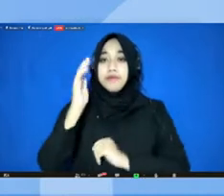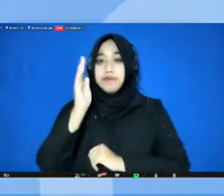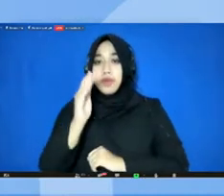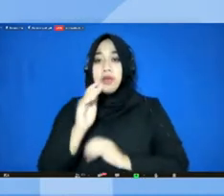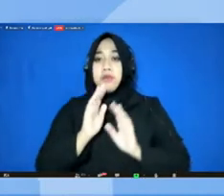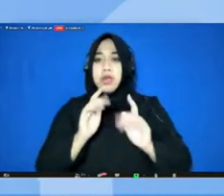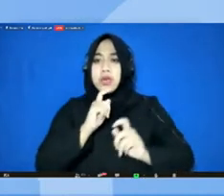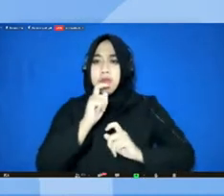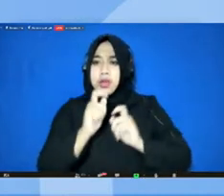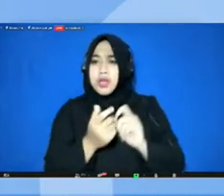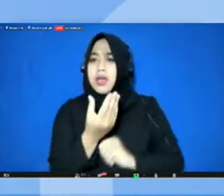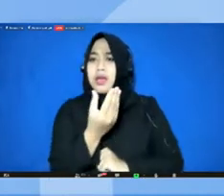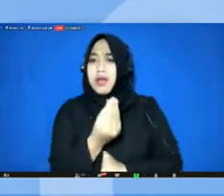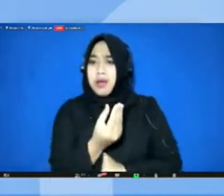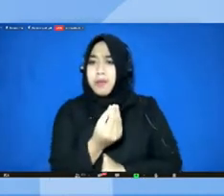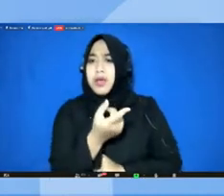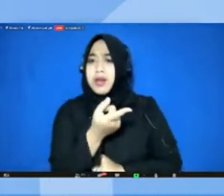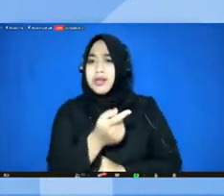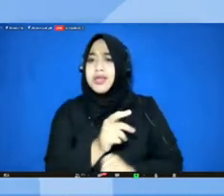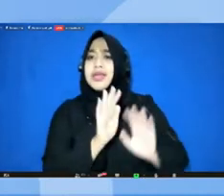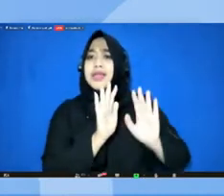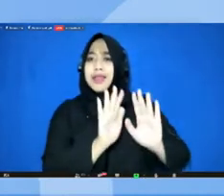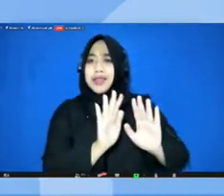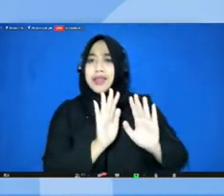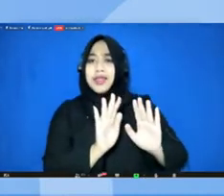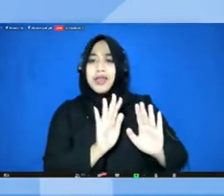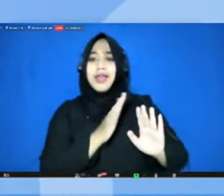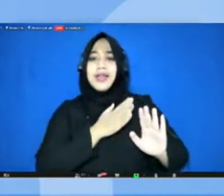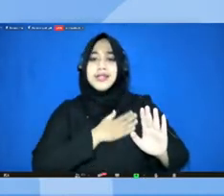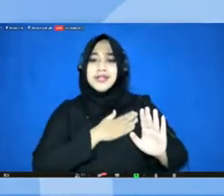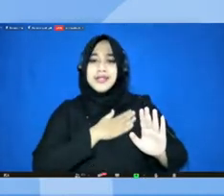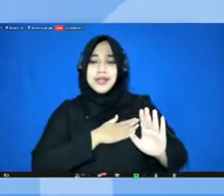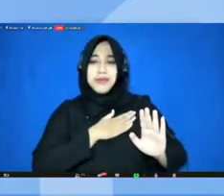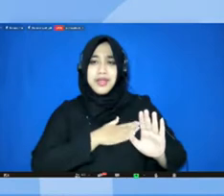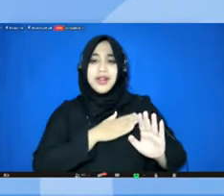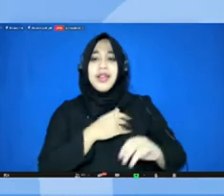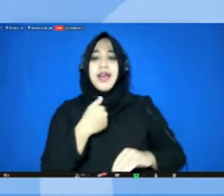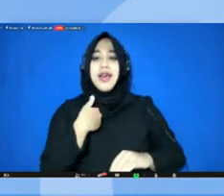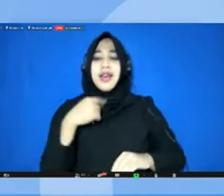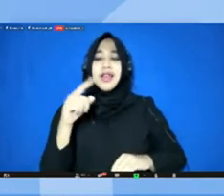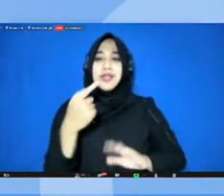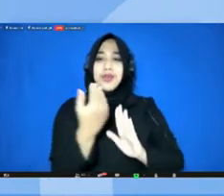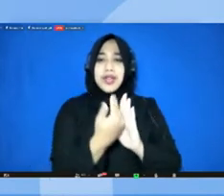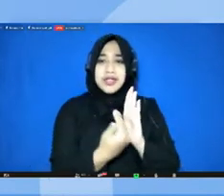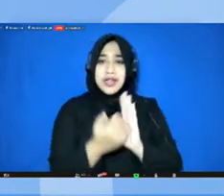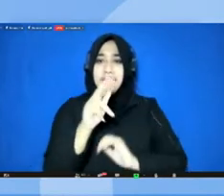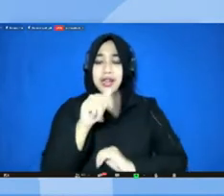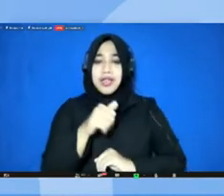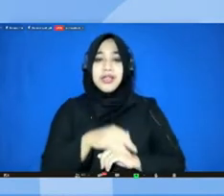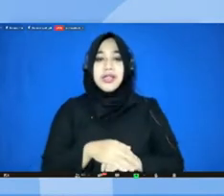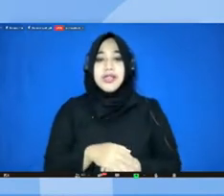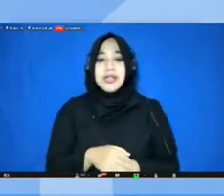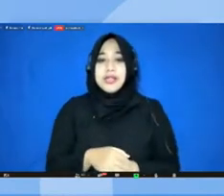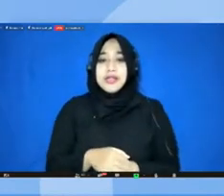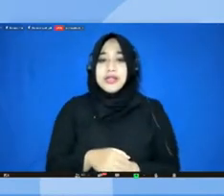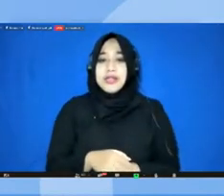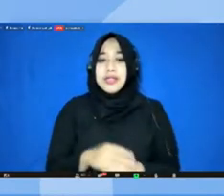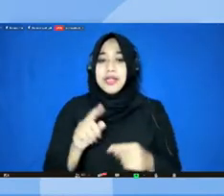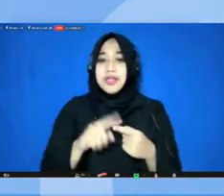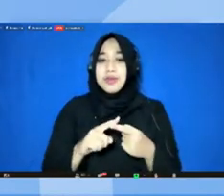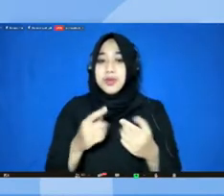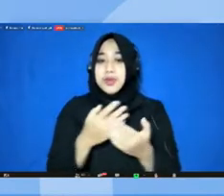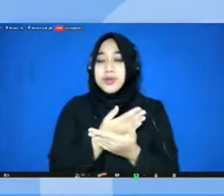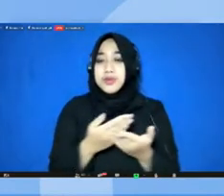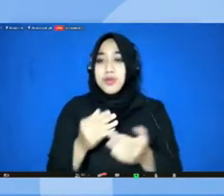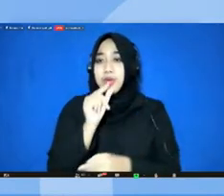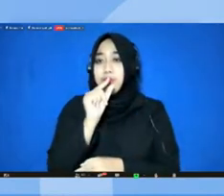bertanya, kapan nih? Tahan dulu, karena masih ada satu sesi lagi di mana saya akan mengajak para hadirin dan juga